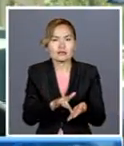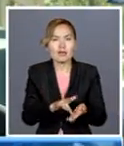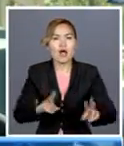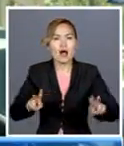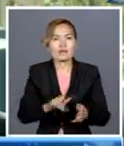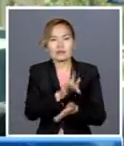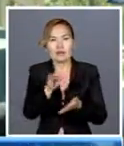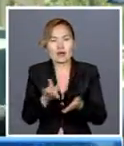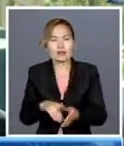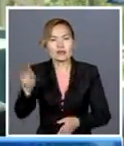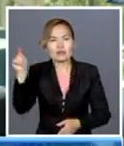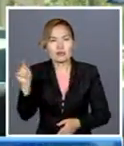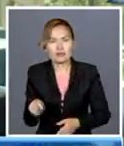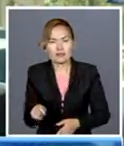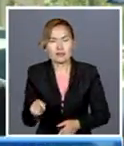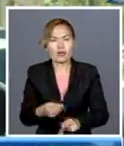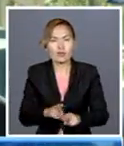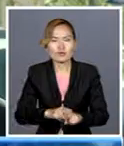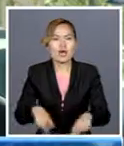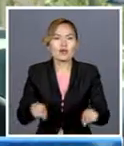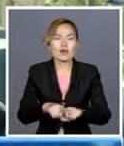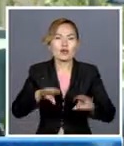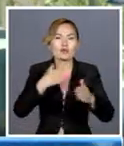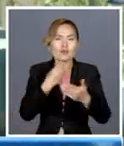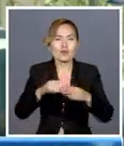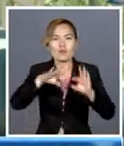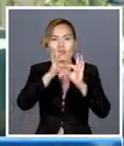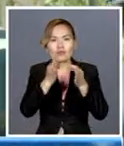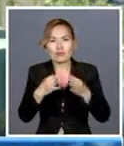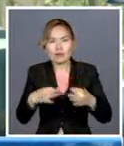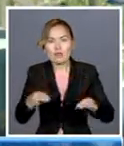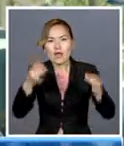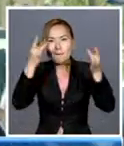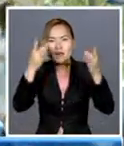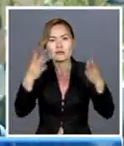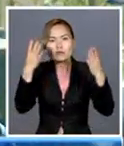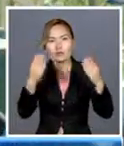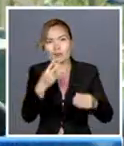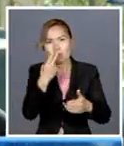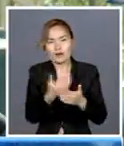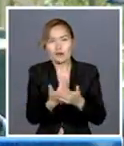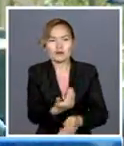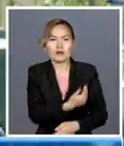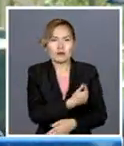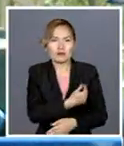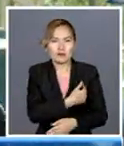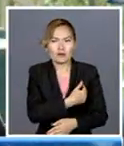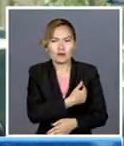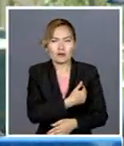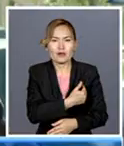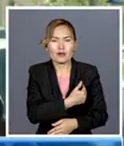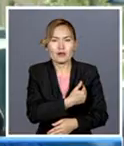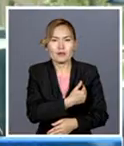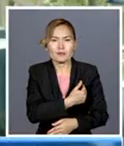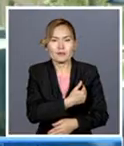Бектұрмас, көне тараз осыларды көрсетсек пе деген оймен бүгін үлкен көрме жасап жатырмыз. Сол себептен мен тағы да айтар